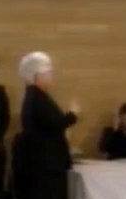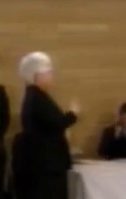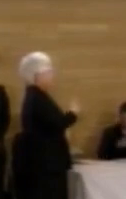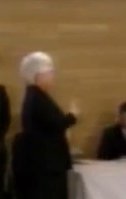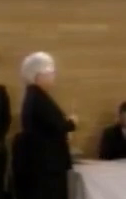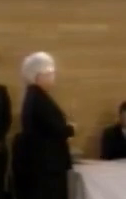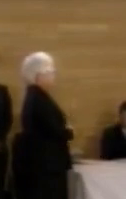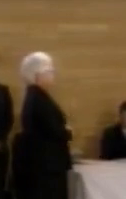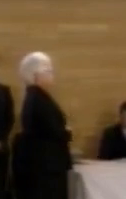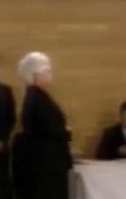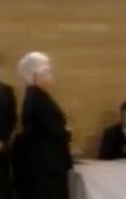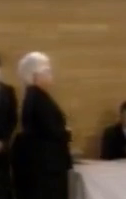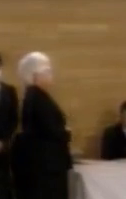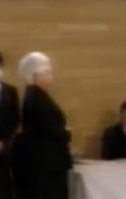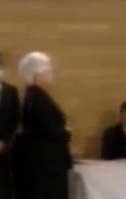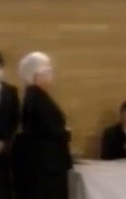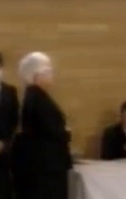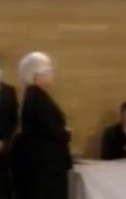ます。